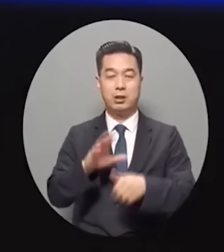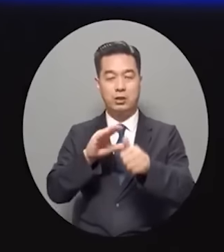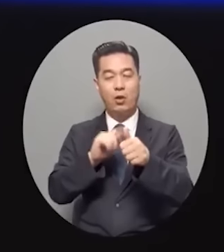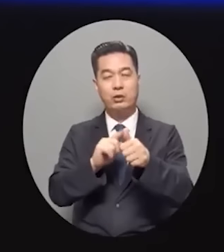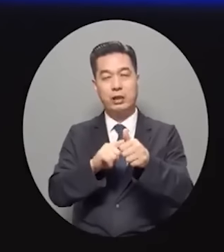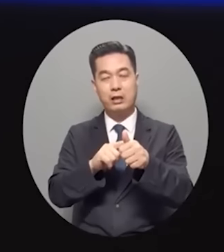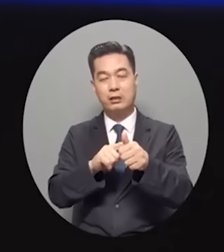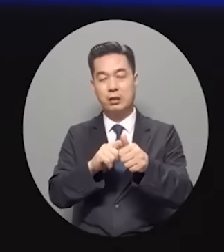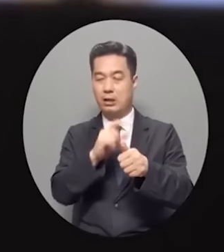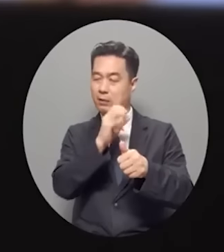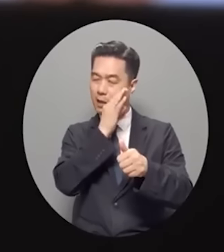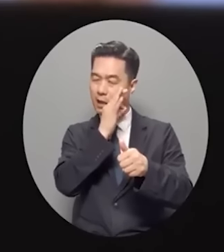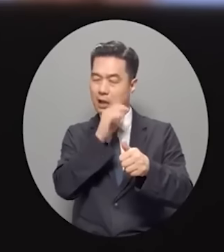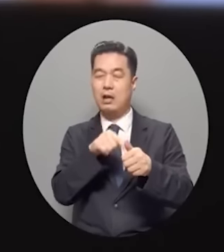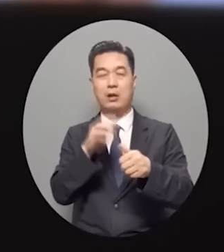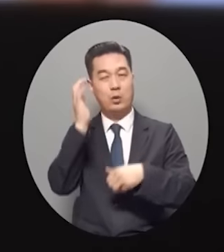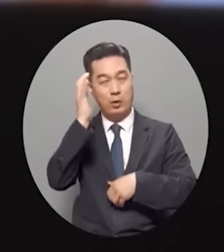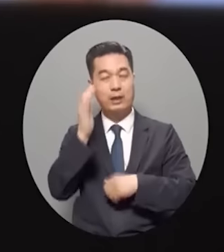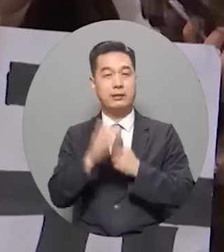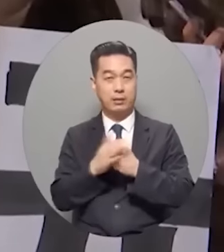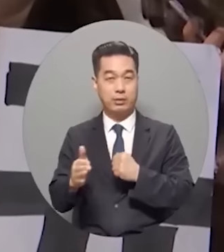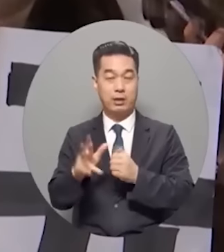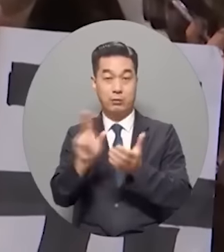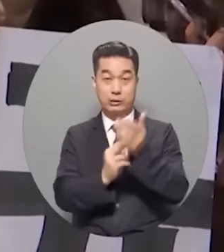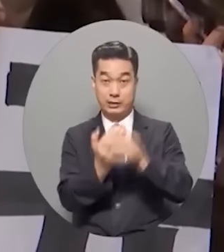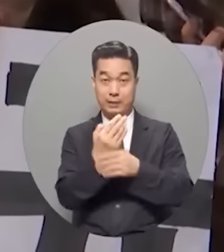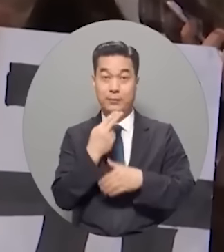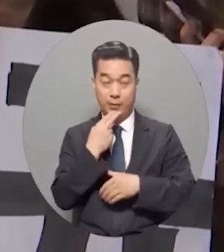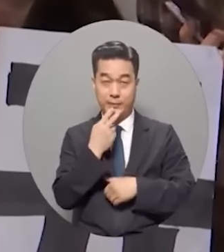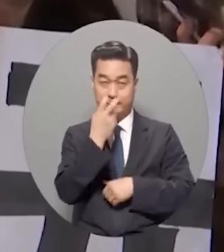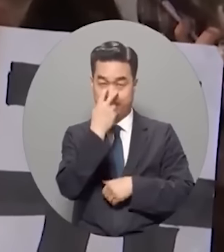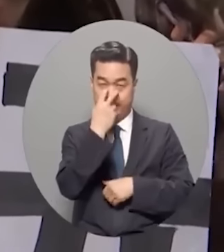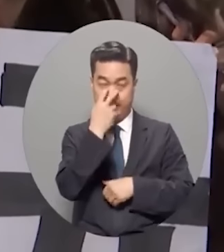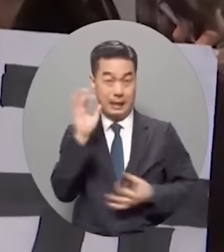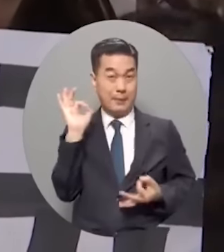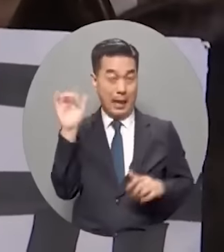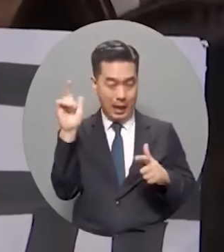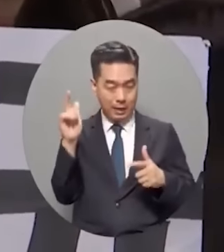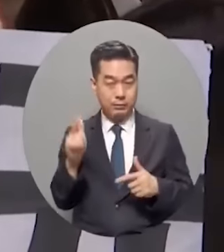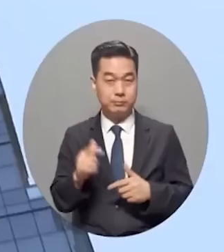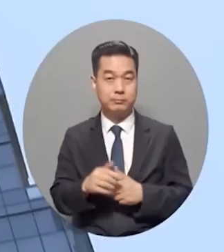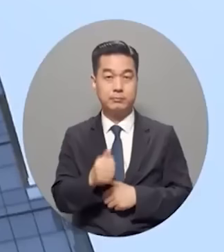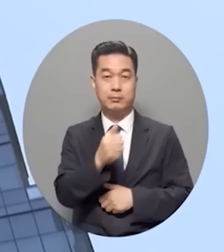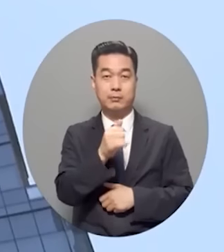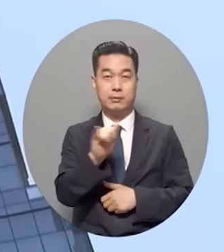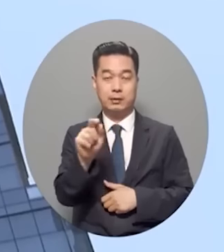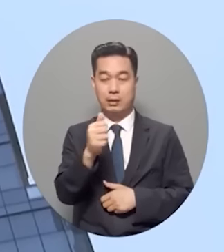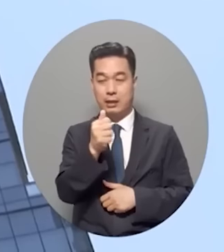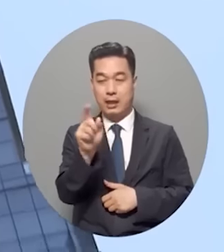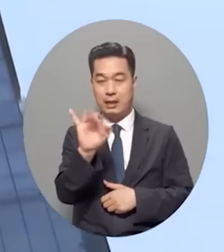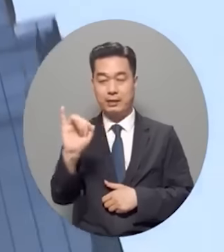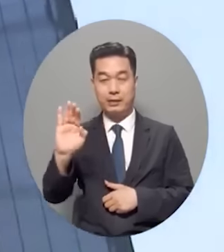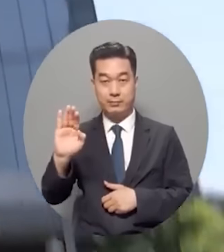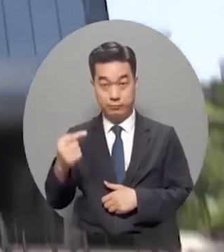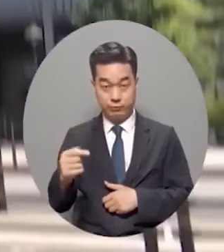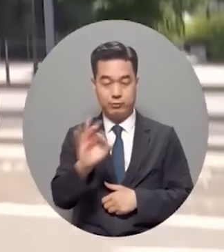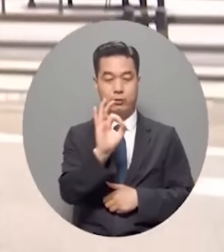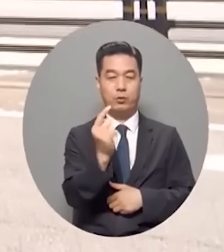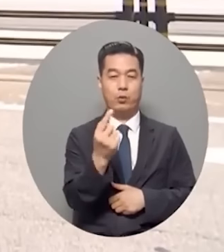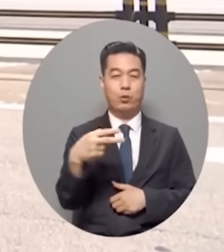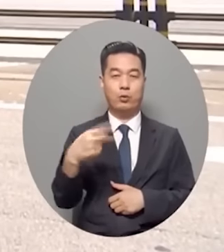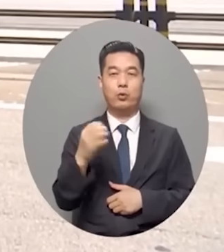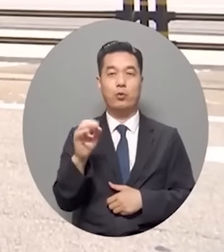생각하기 때문입니다. 그런 만큼 문제가 생기면 지켜만 보지 않습니다. 하이브와 어도어 사이 갈등이 불거지자